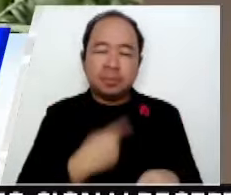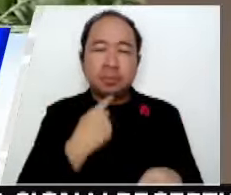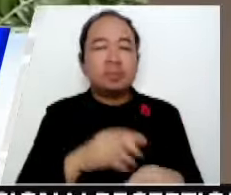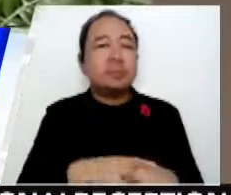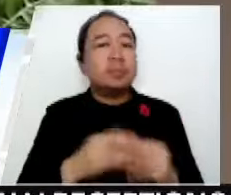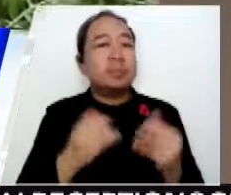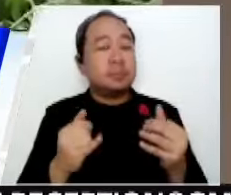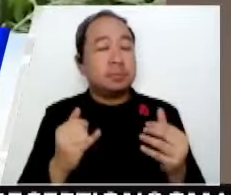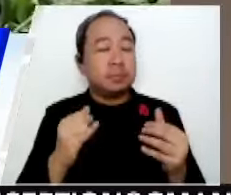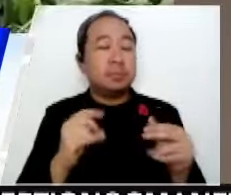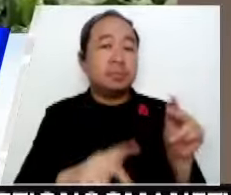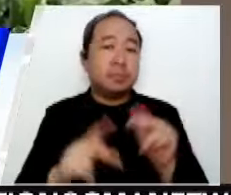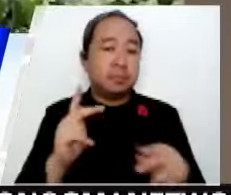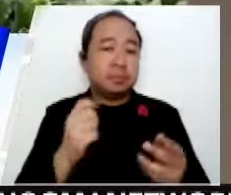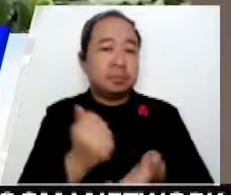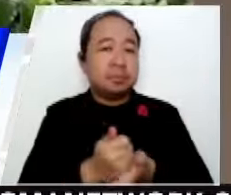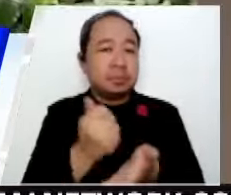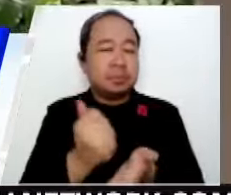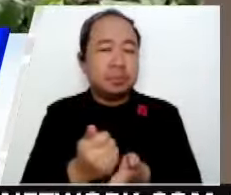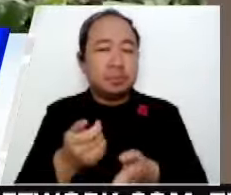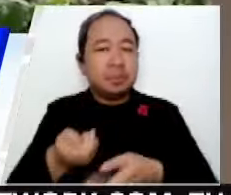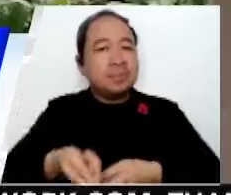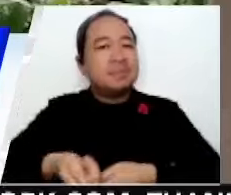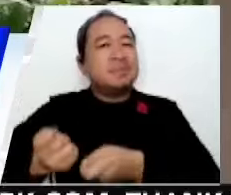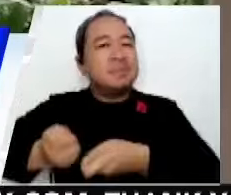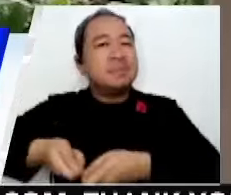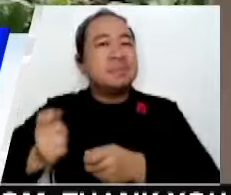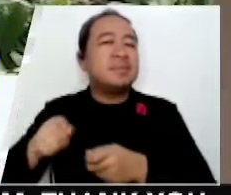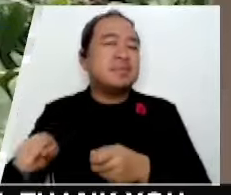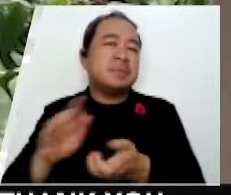residente para maalis ang lupa.